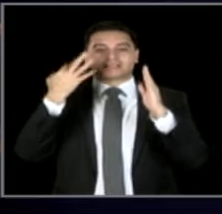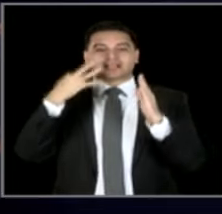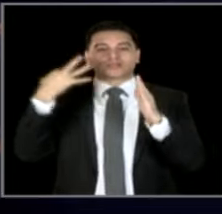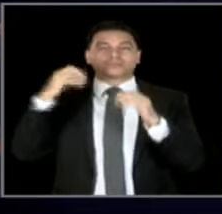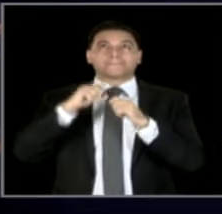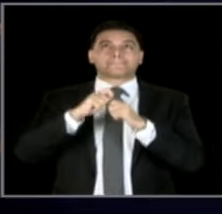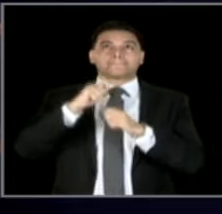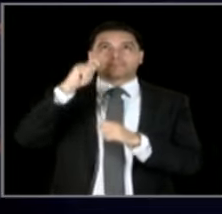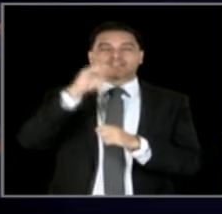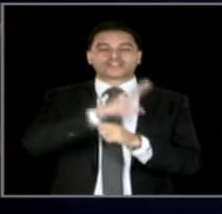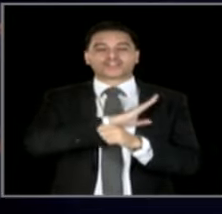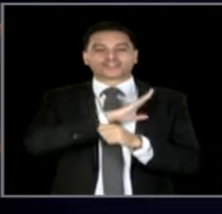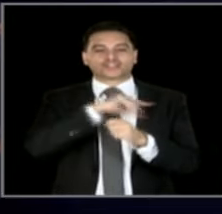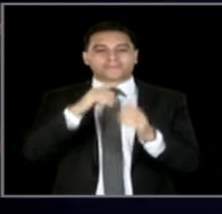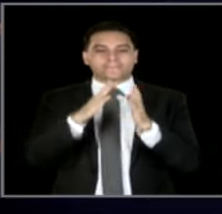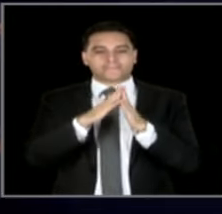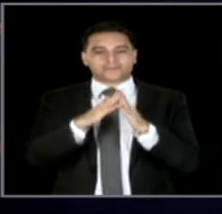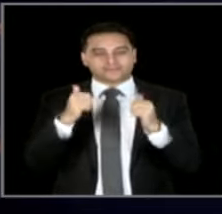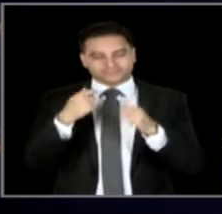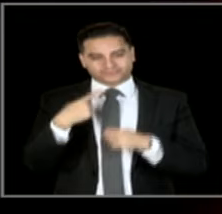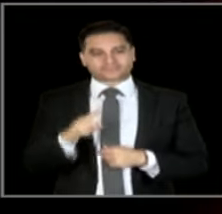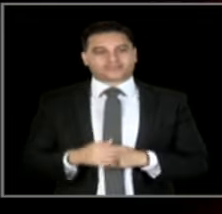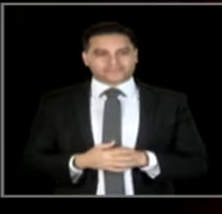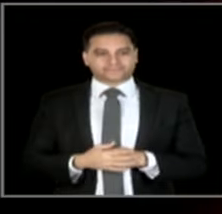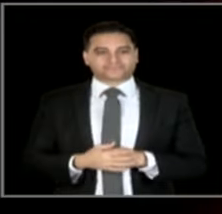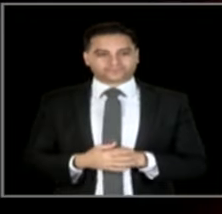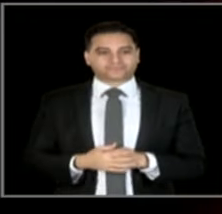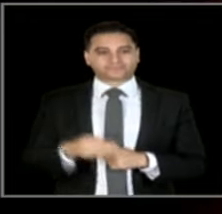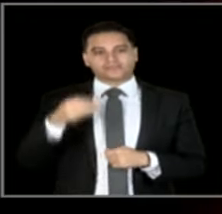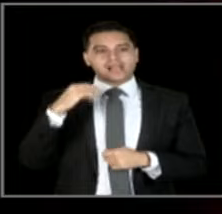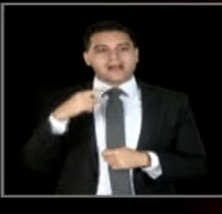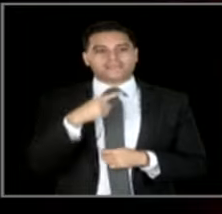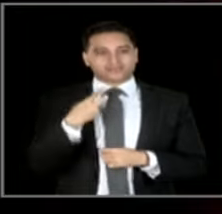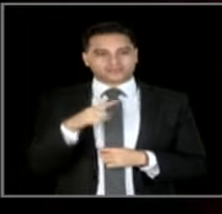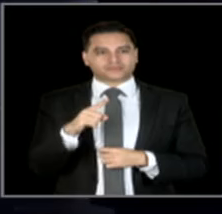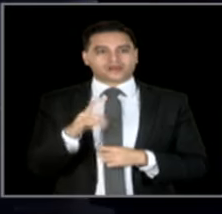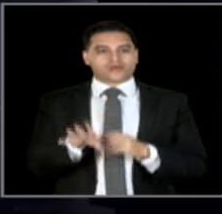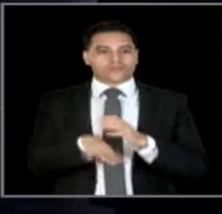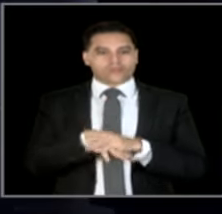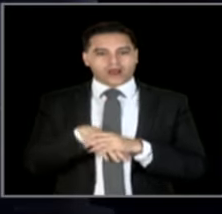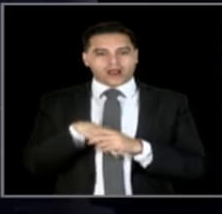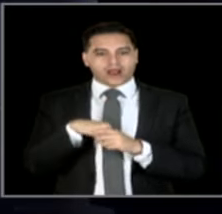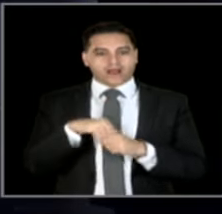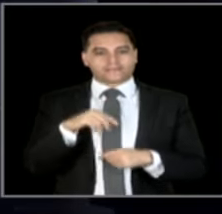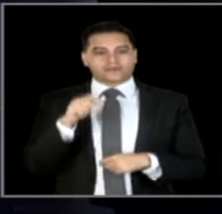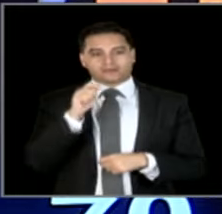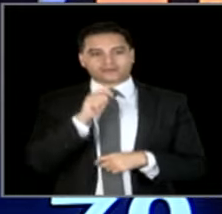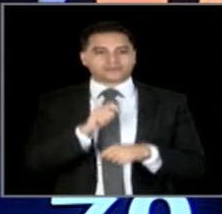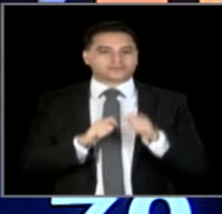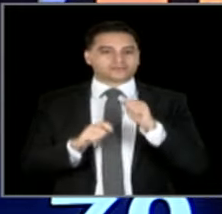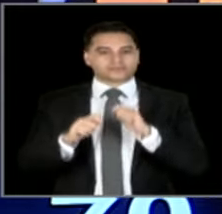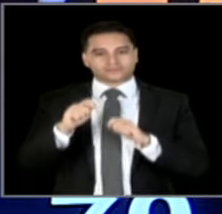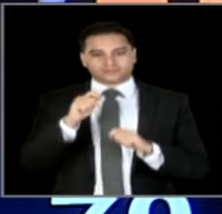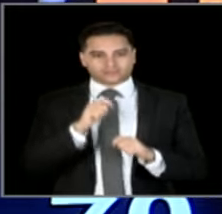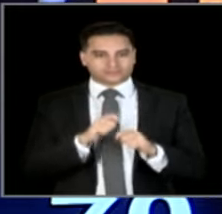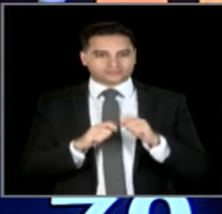33 متر و6 من 10 متر. برافو عليك أحمد. وعامل الجداريات بتاعت مترو الخط